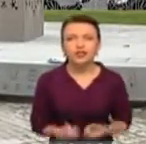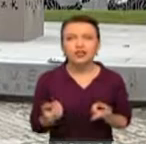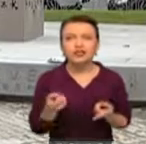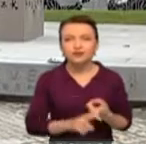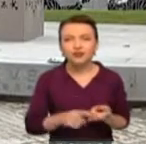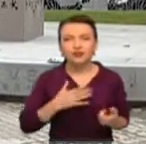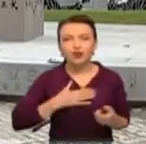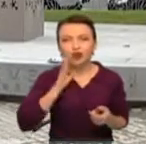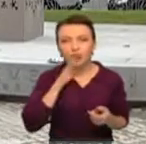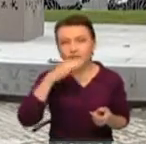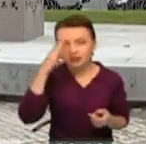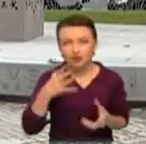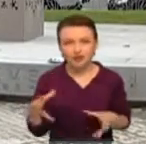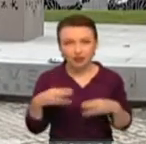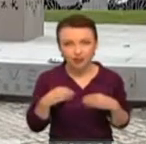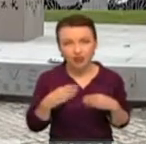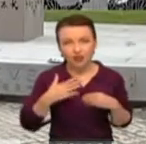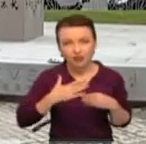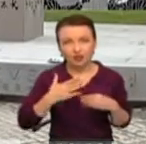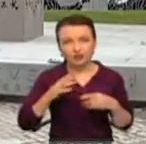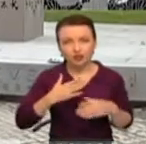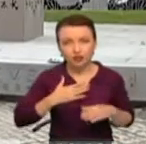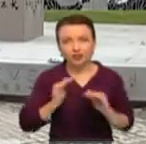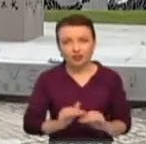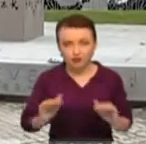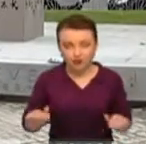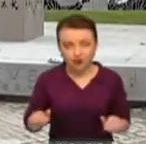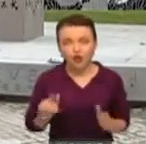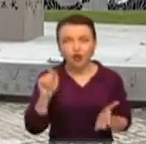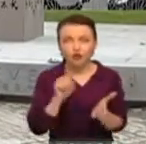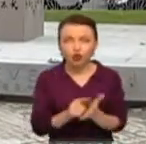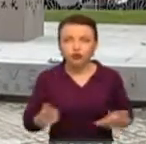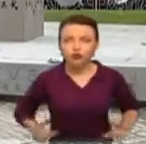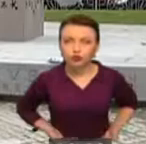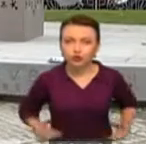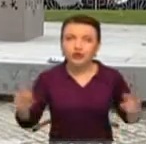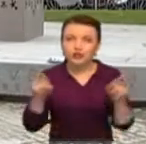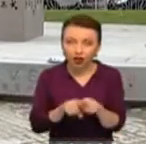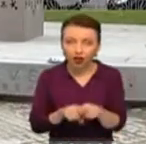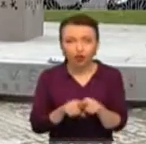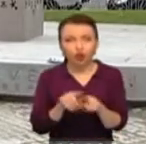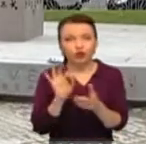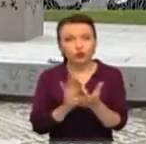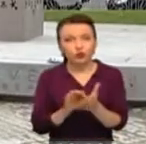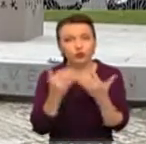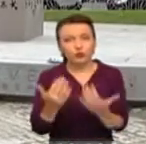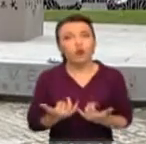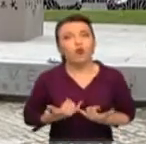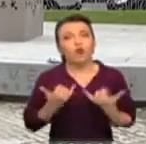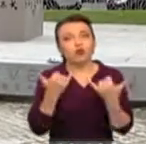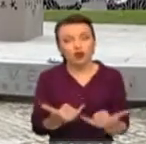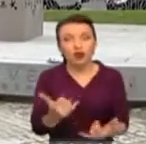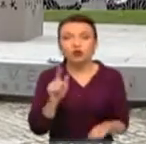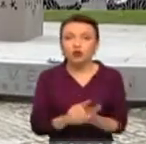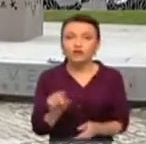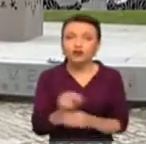зв'язь наших батьків з нами і нас з нашими дітьми. Тобто ти повинен жити так, щоб тебе вважали, повинен